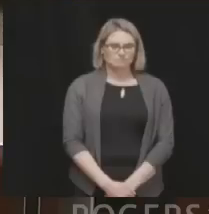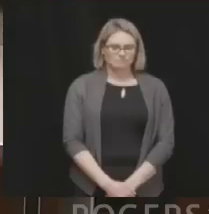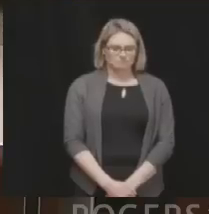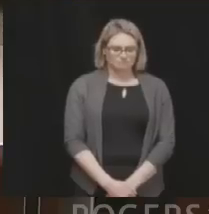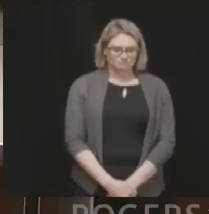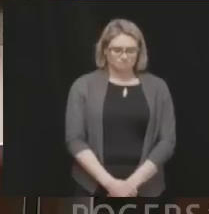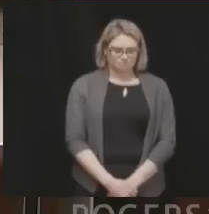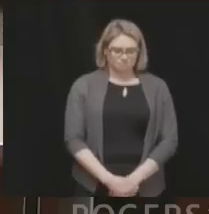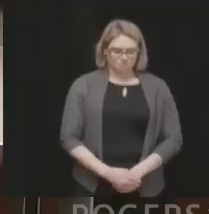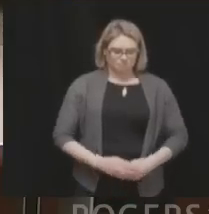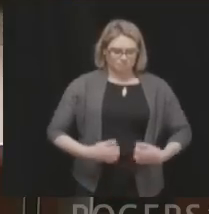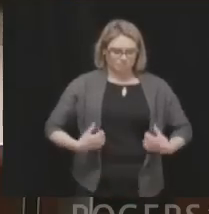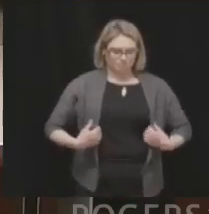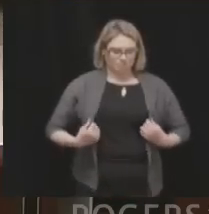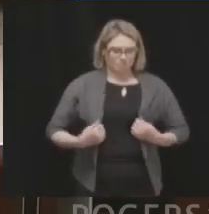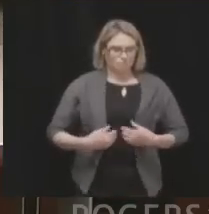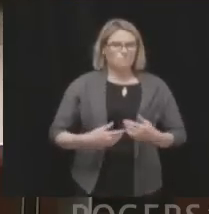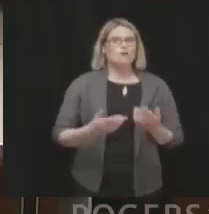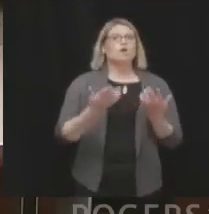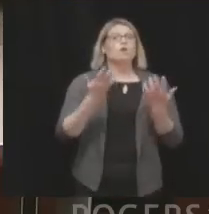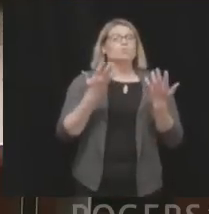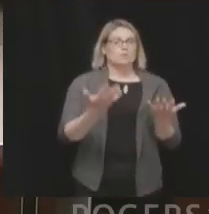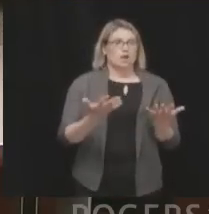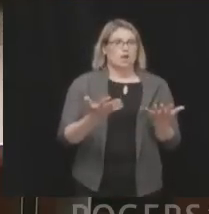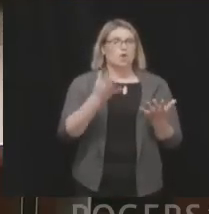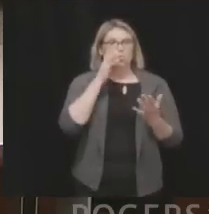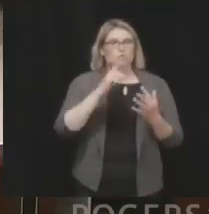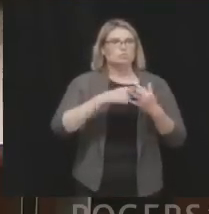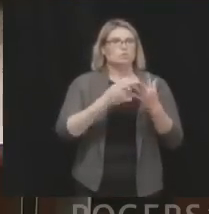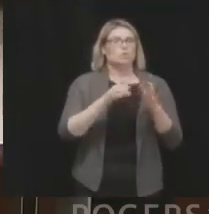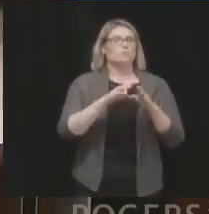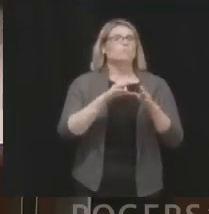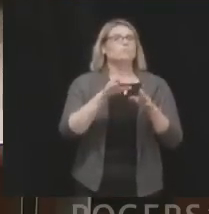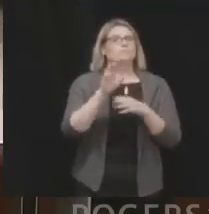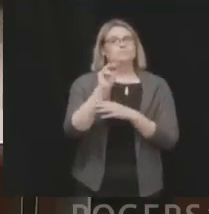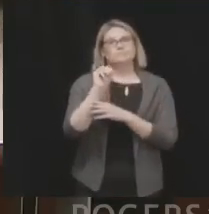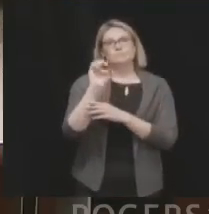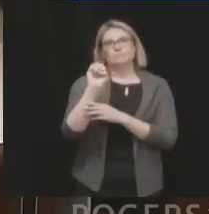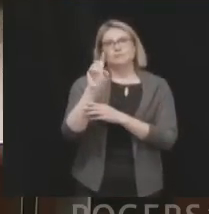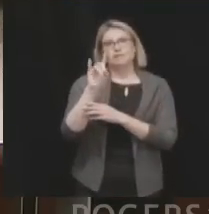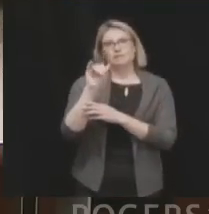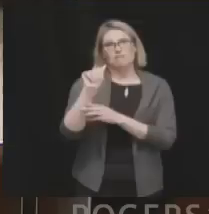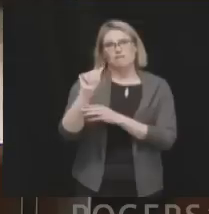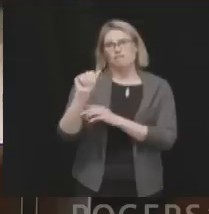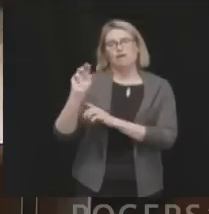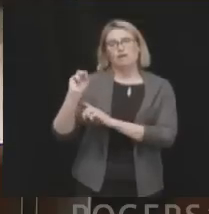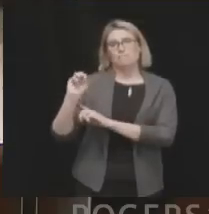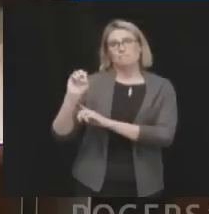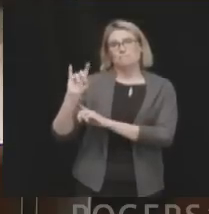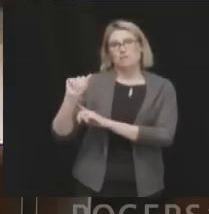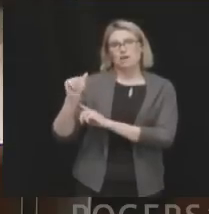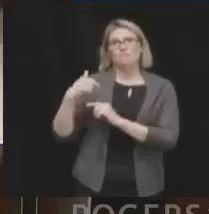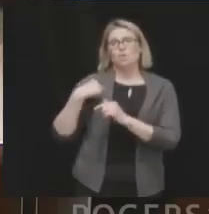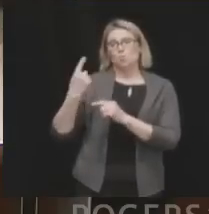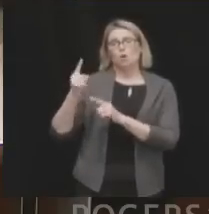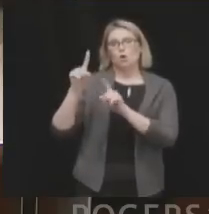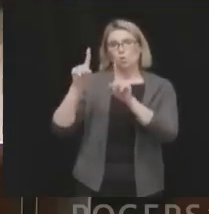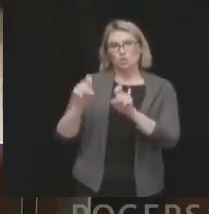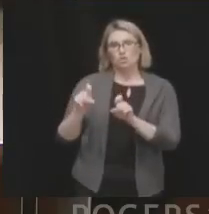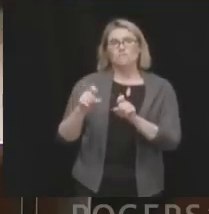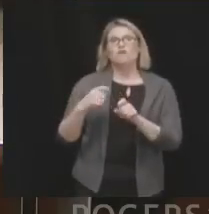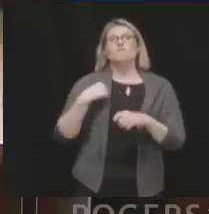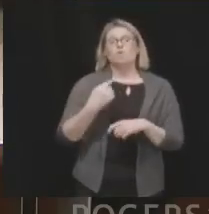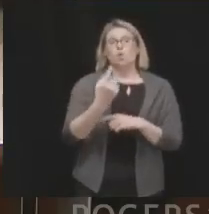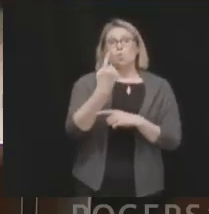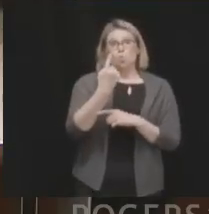procéder aux questions des journalistes. Vous avez toujours le droit de poser vos questions dans la langue de votre choix. Chaque journaliste peut